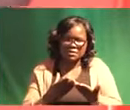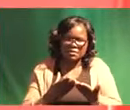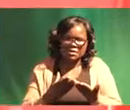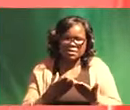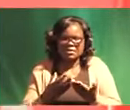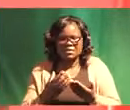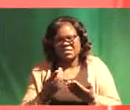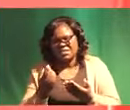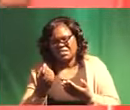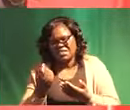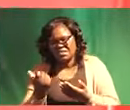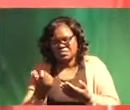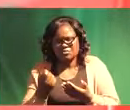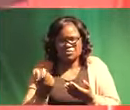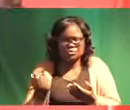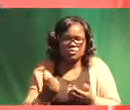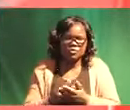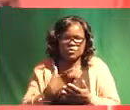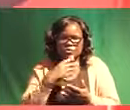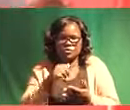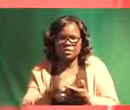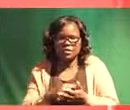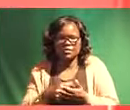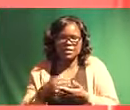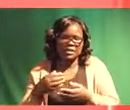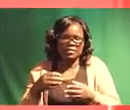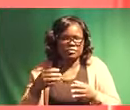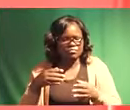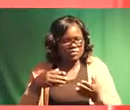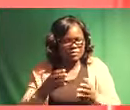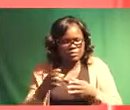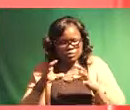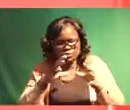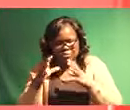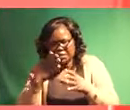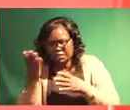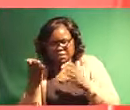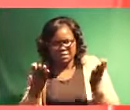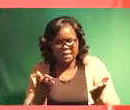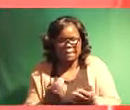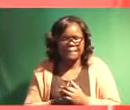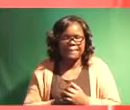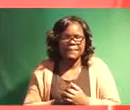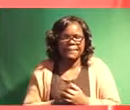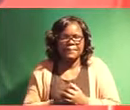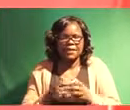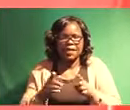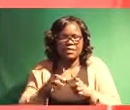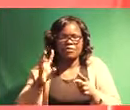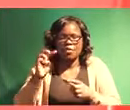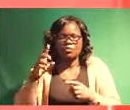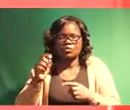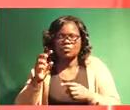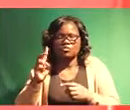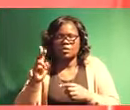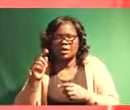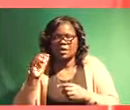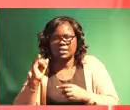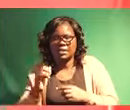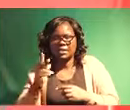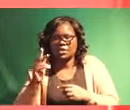maram mzuri ndio tupate kuwa na access ya maram. Kama mtuate